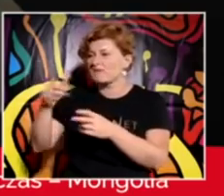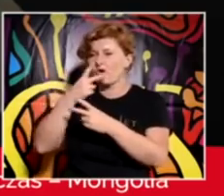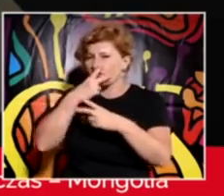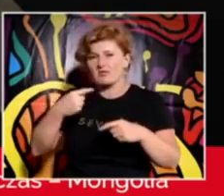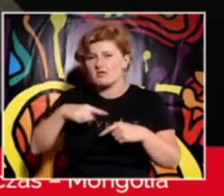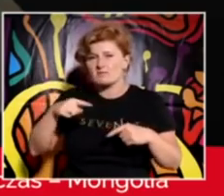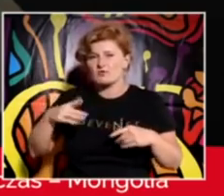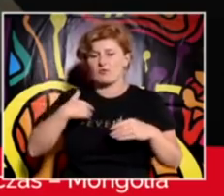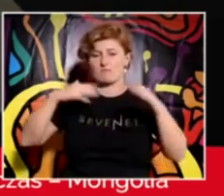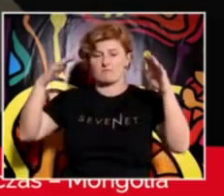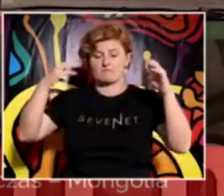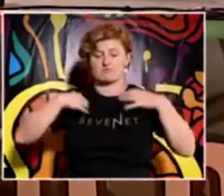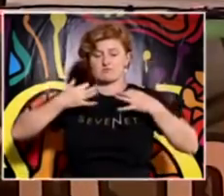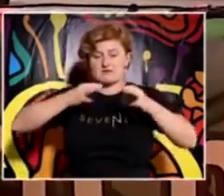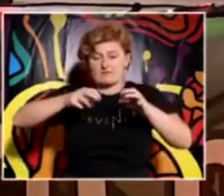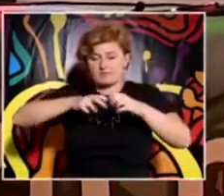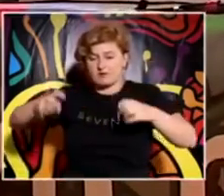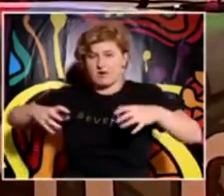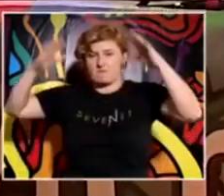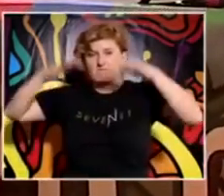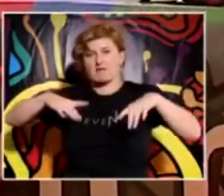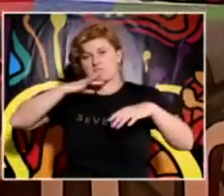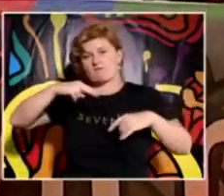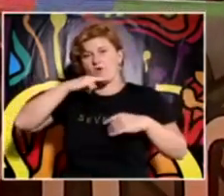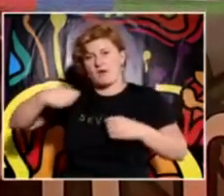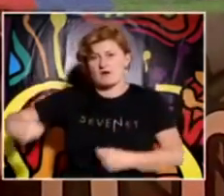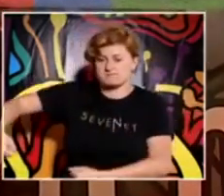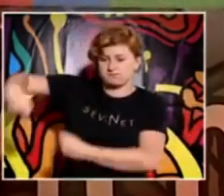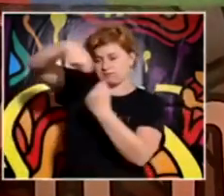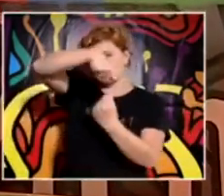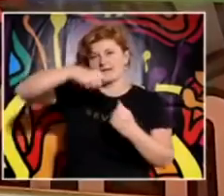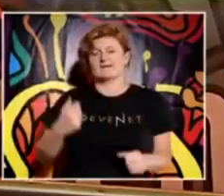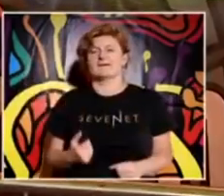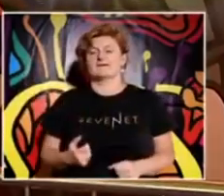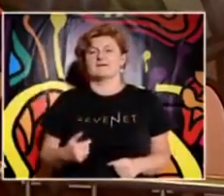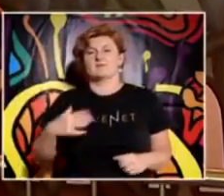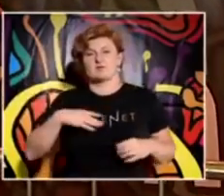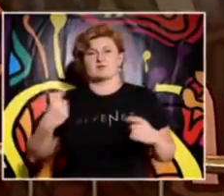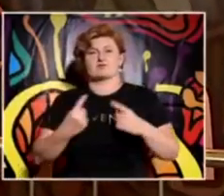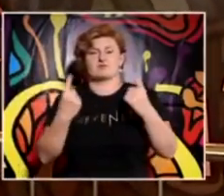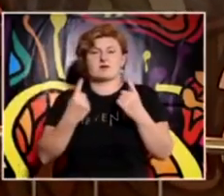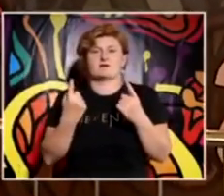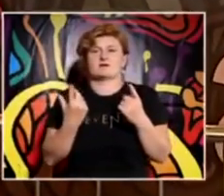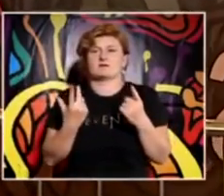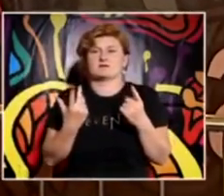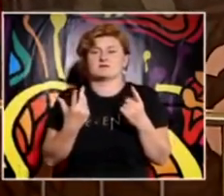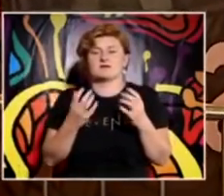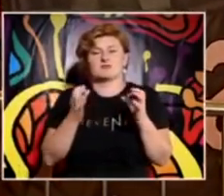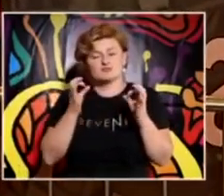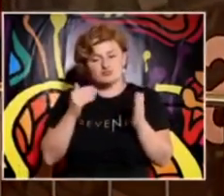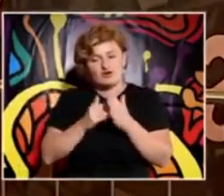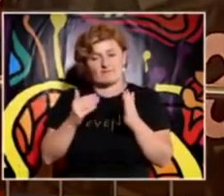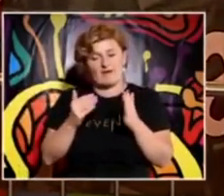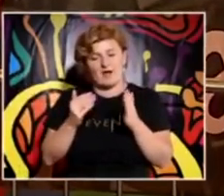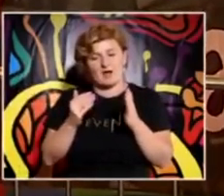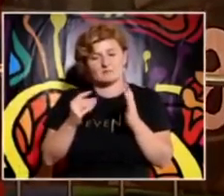jak wyszedłeś z samochodu, to jakby na ciebie z kubła wody wylewali. Więc no w takich momentach też zachowujesz zdrowy rozsądek i